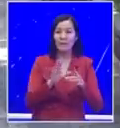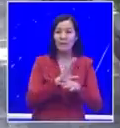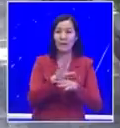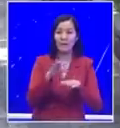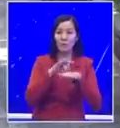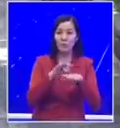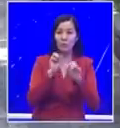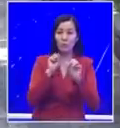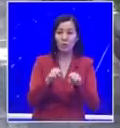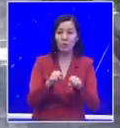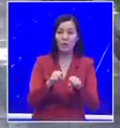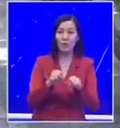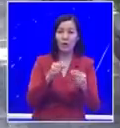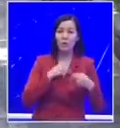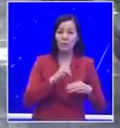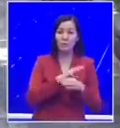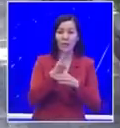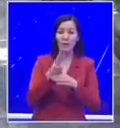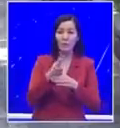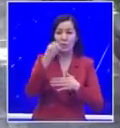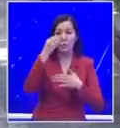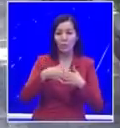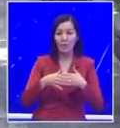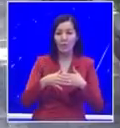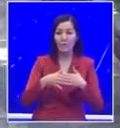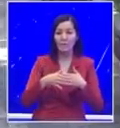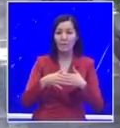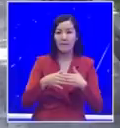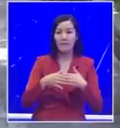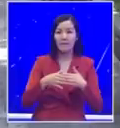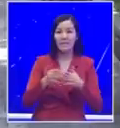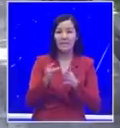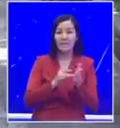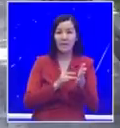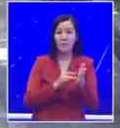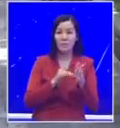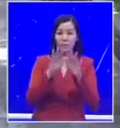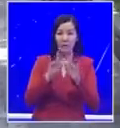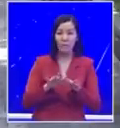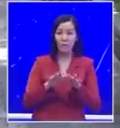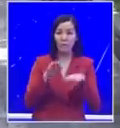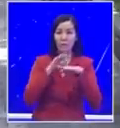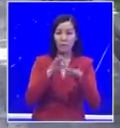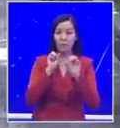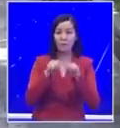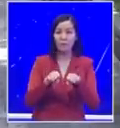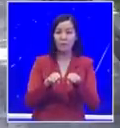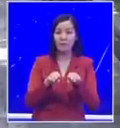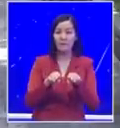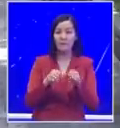Немесе жаңағы жұмыспен қамту орталығымен ол жұмыстарды автоматты түрде жүргізетін болады. Яғни